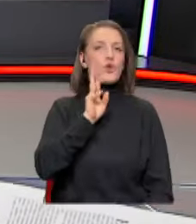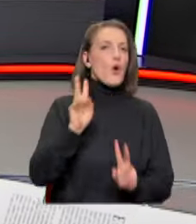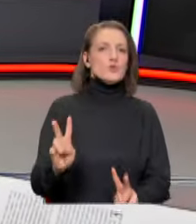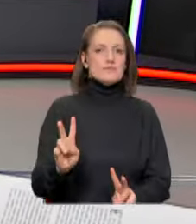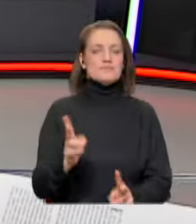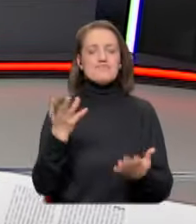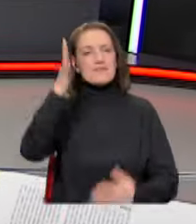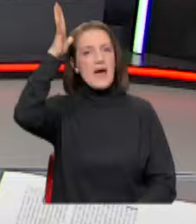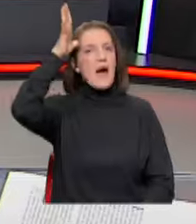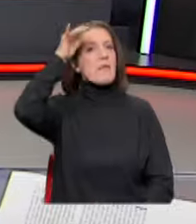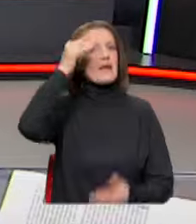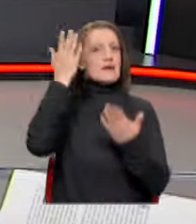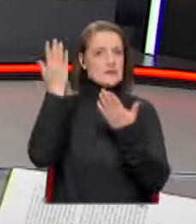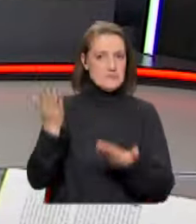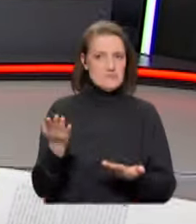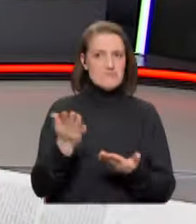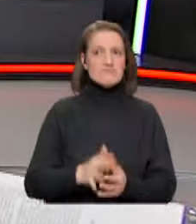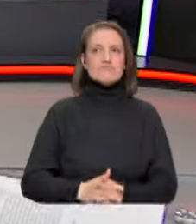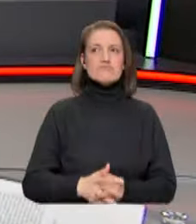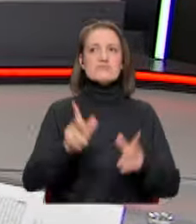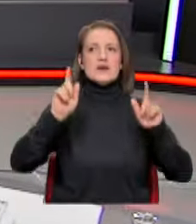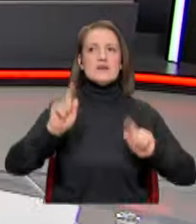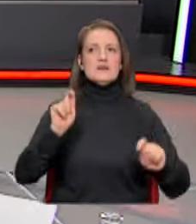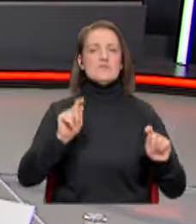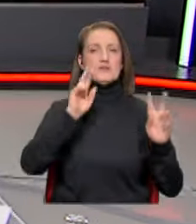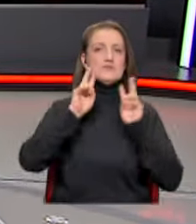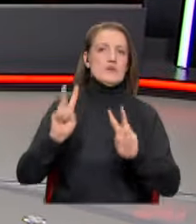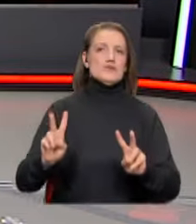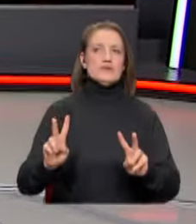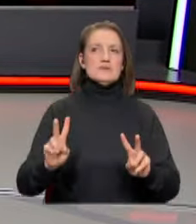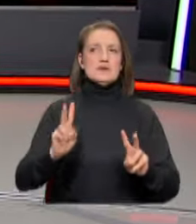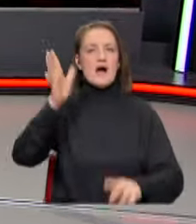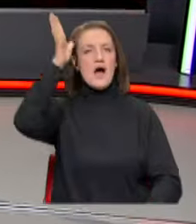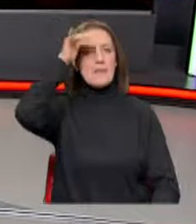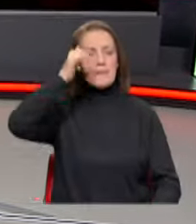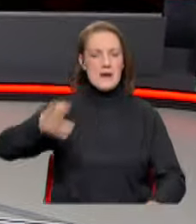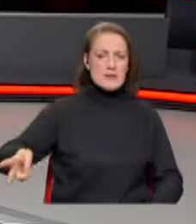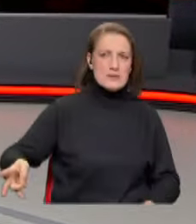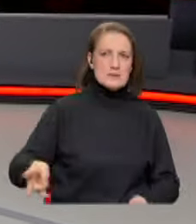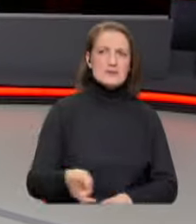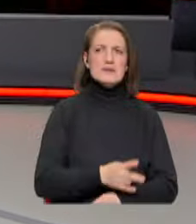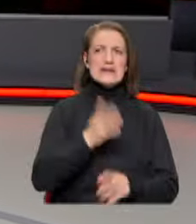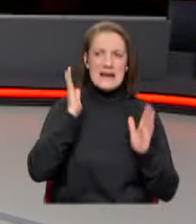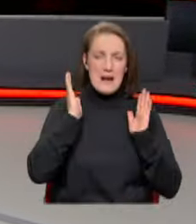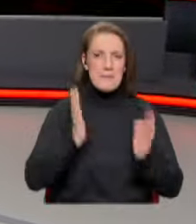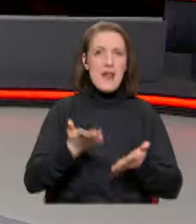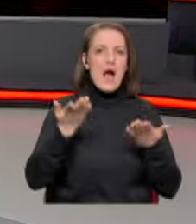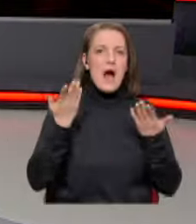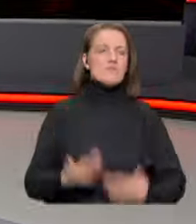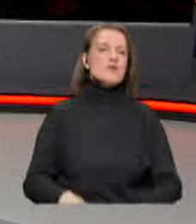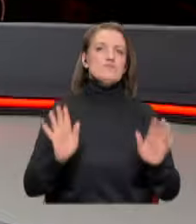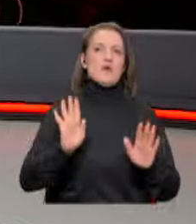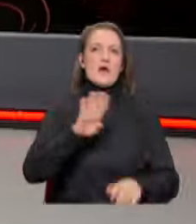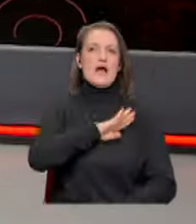Amerika Birleşik Devletler yaptığına bakacağız şimdi ABD'nin katliamın kınanması bile tahammülü